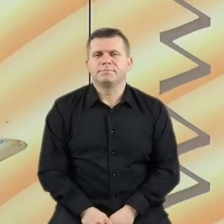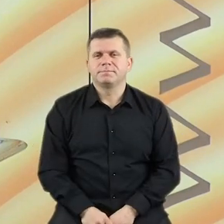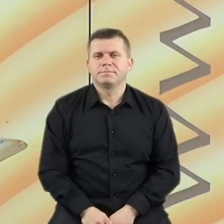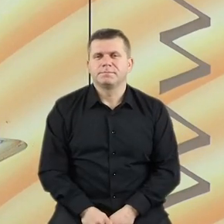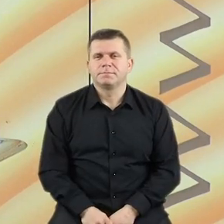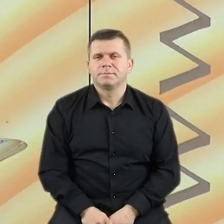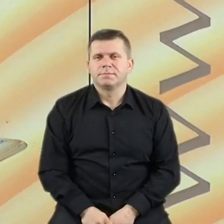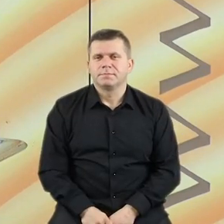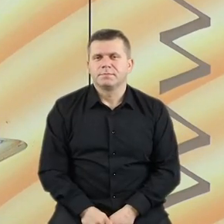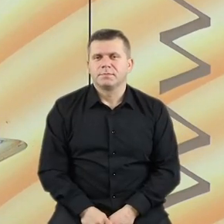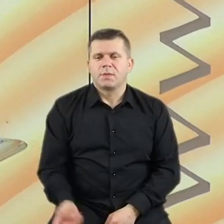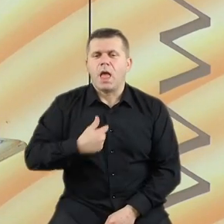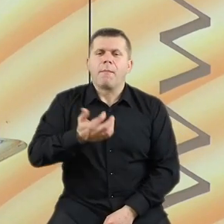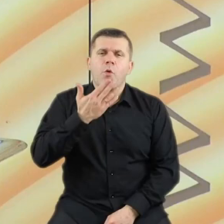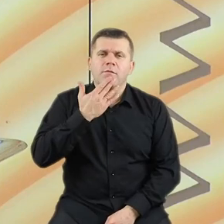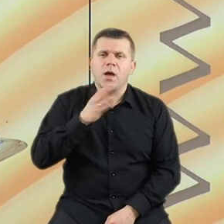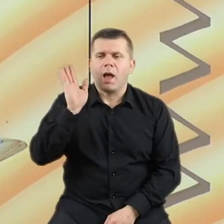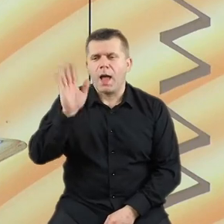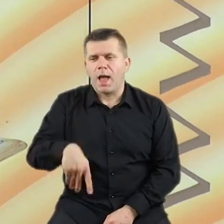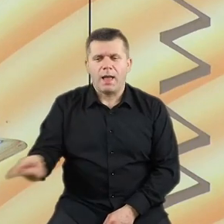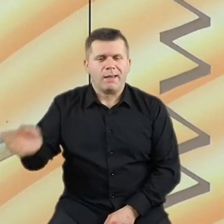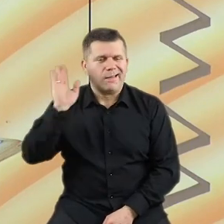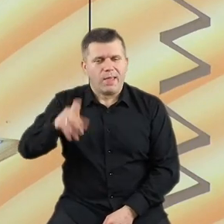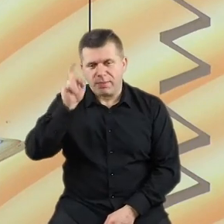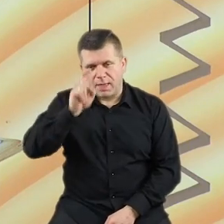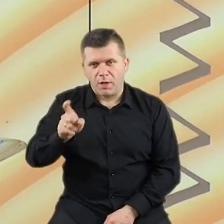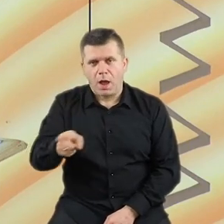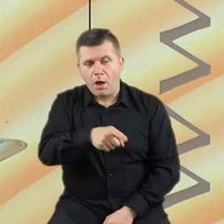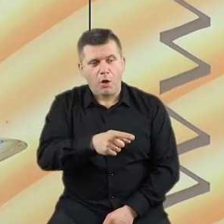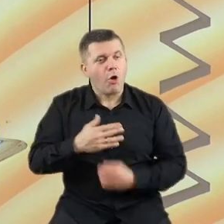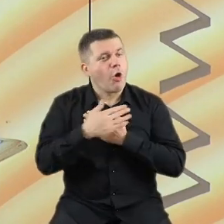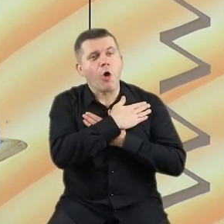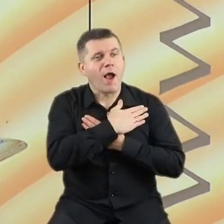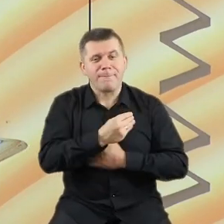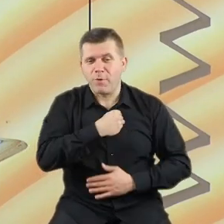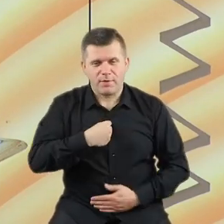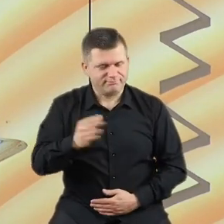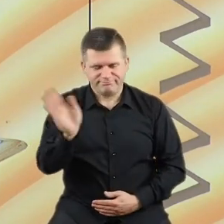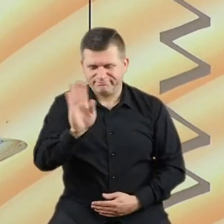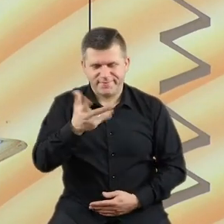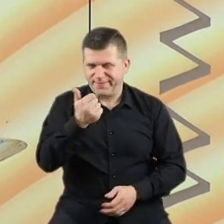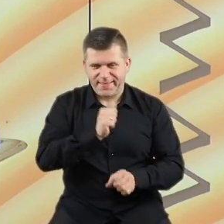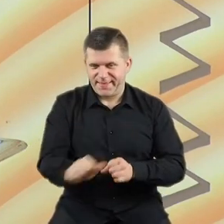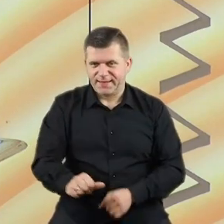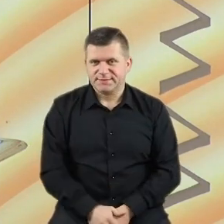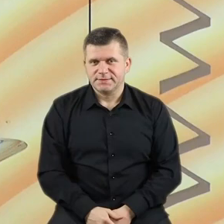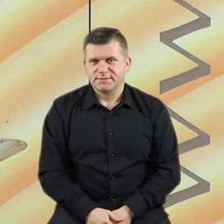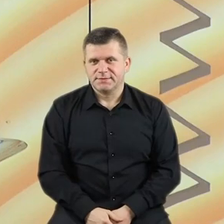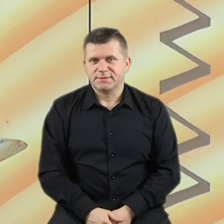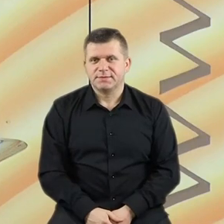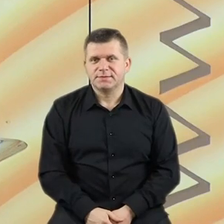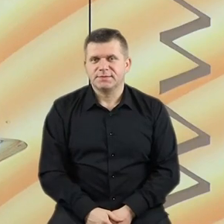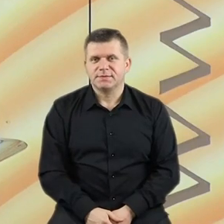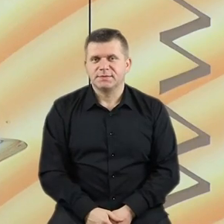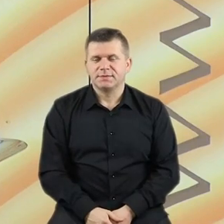bez odpowiedzi. I nie jest tak, że my mówimy, ach ci beznadziejni Niemcy, a w Niemczech mówią ci nasi kochani Polacy. No, no tak nie jest, więc no bo budujemy sobie